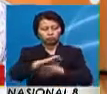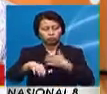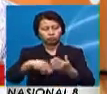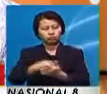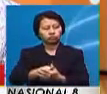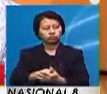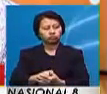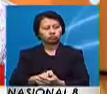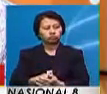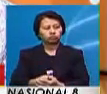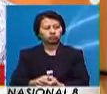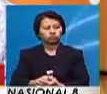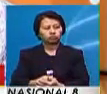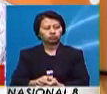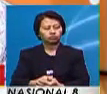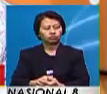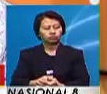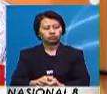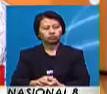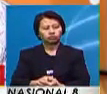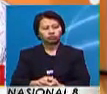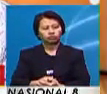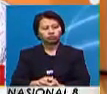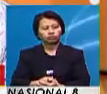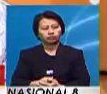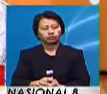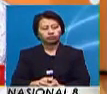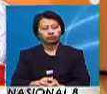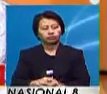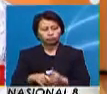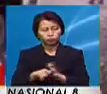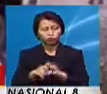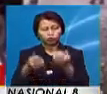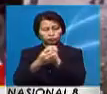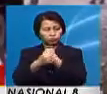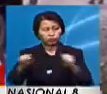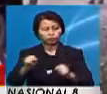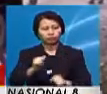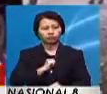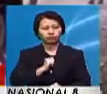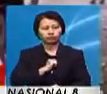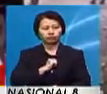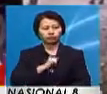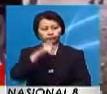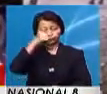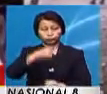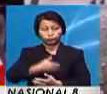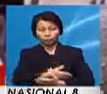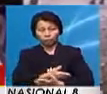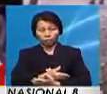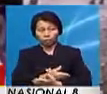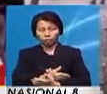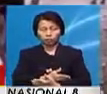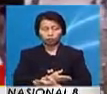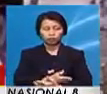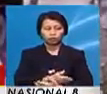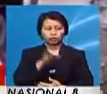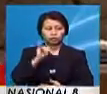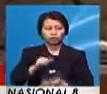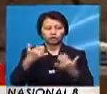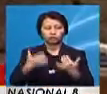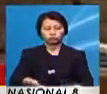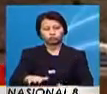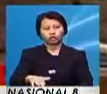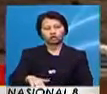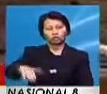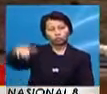menjerit, berlarian, mau menyelamatkan diri. Bagi anaknya, Nur Hamidah Najib yang kini